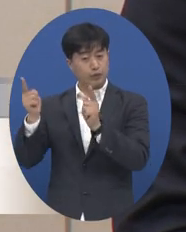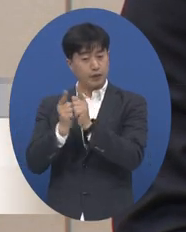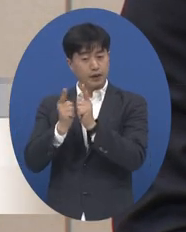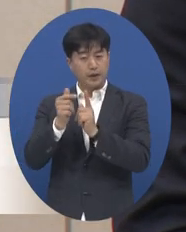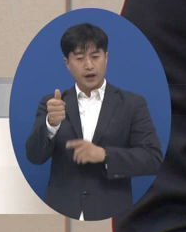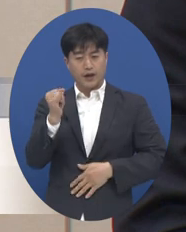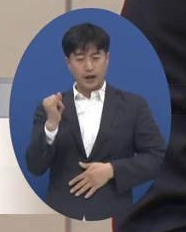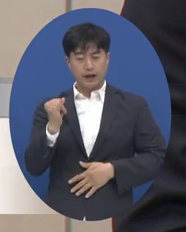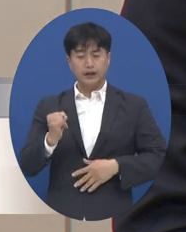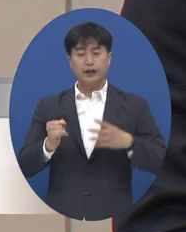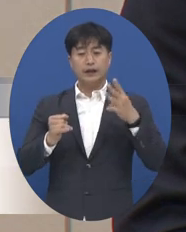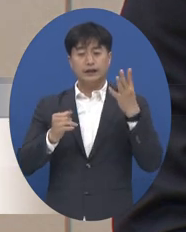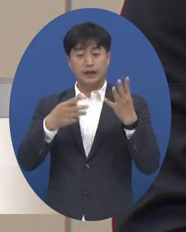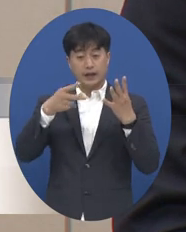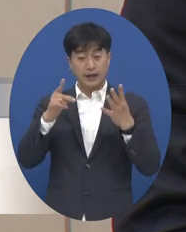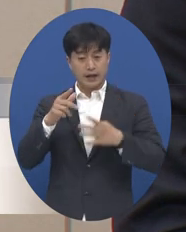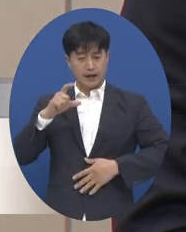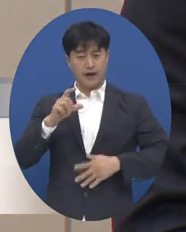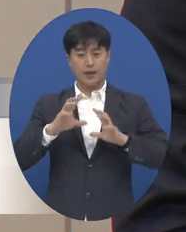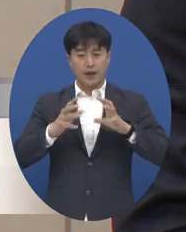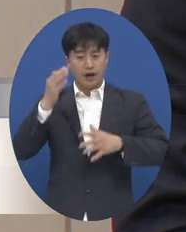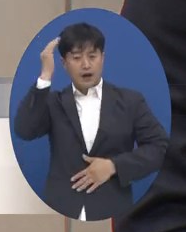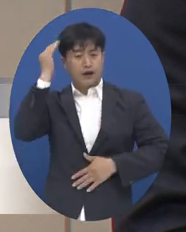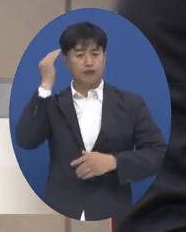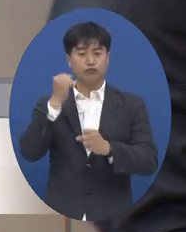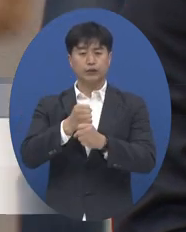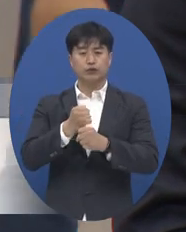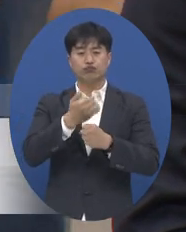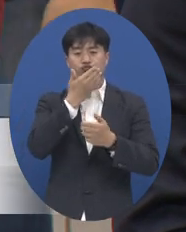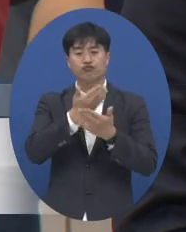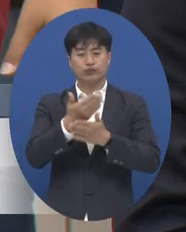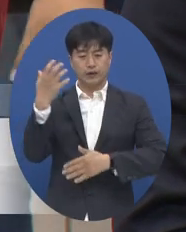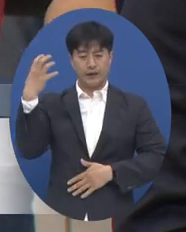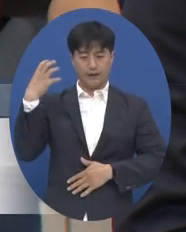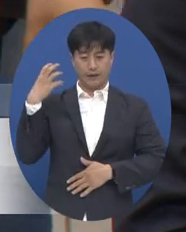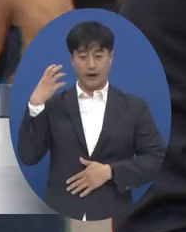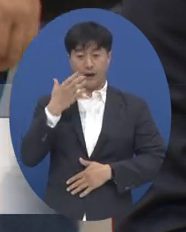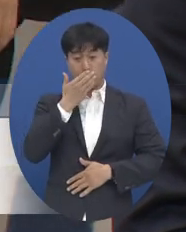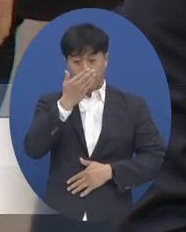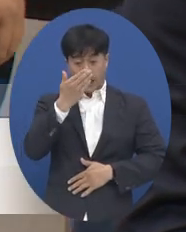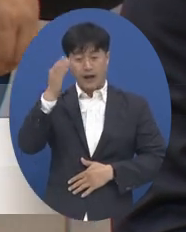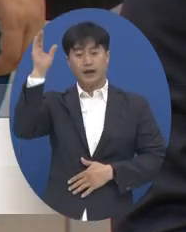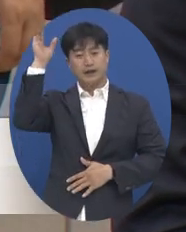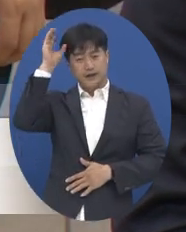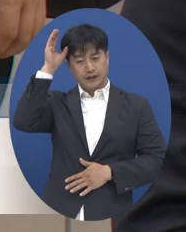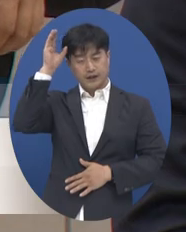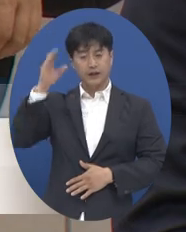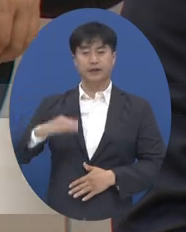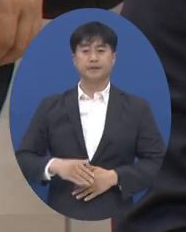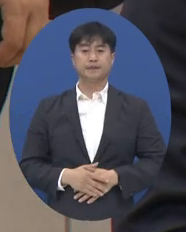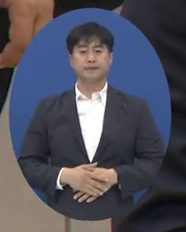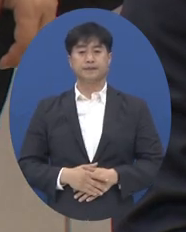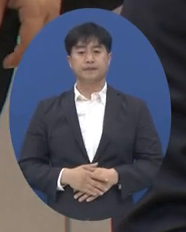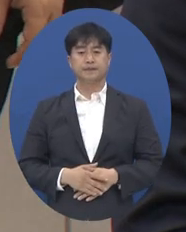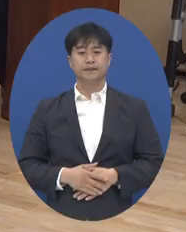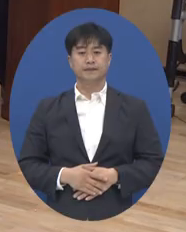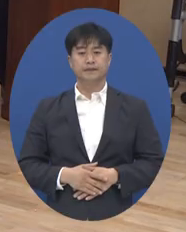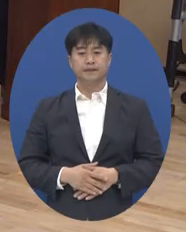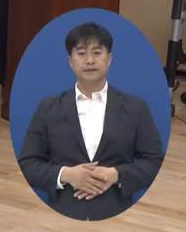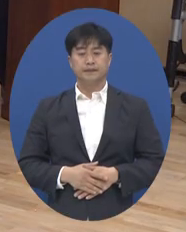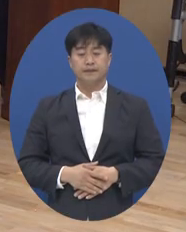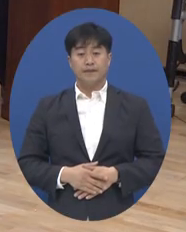인공 기능 4대강의 룩 대한민국을 만드는데 중요한 역할을 할 수 있기를 기대합니다